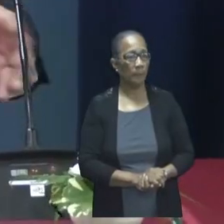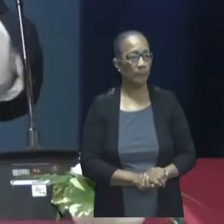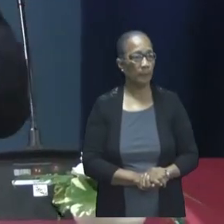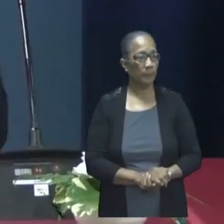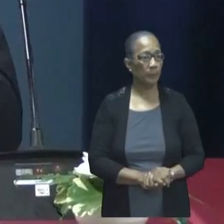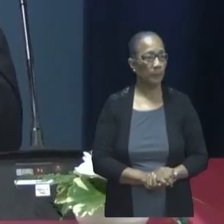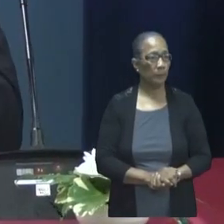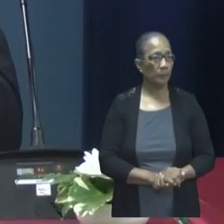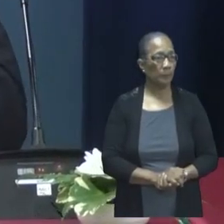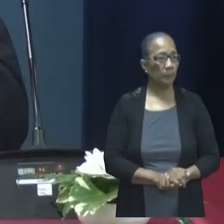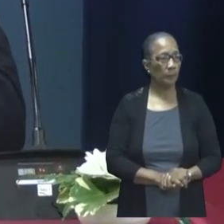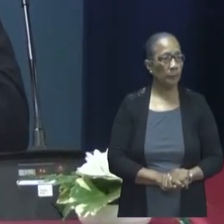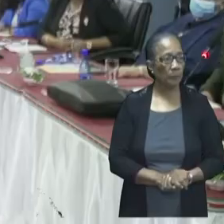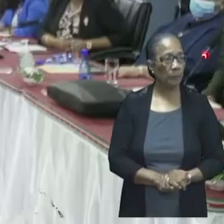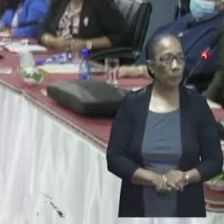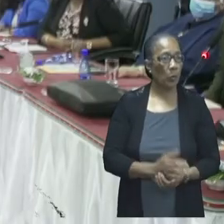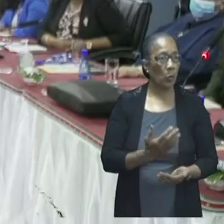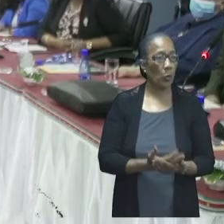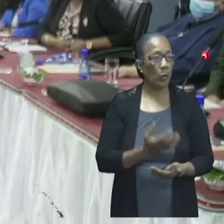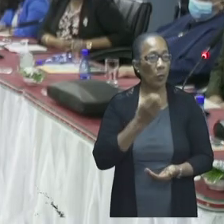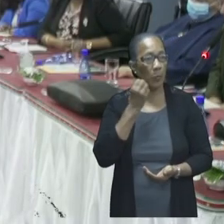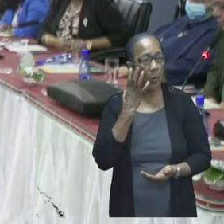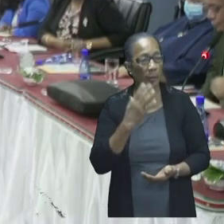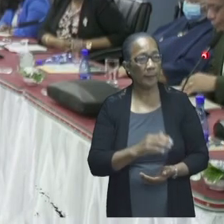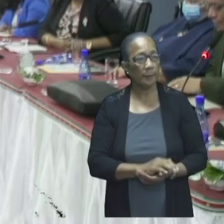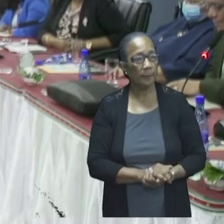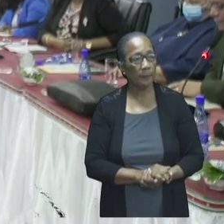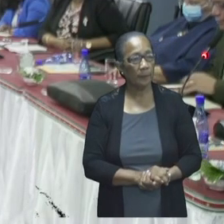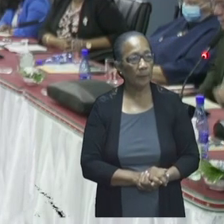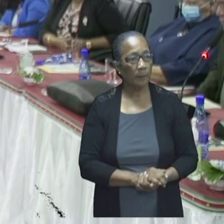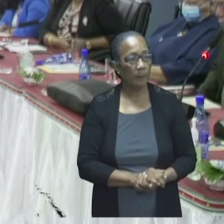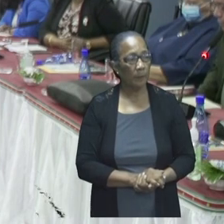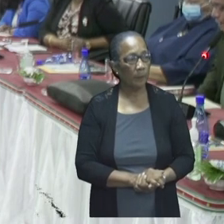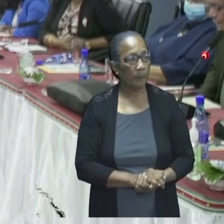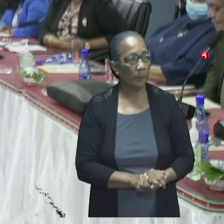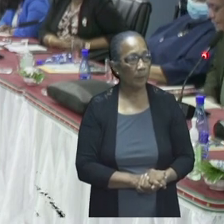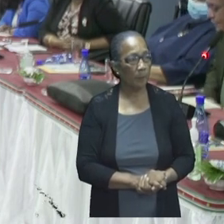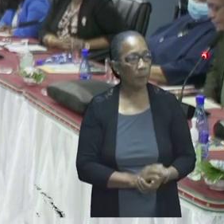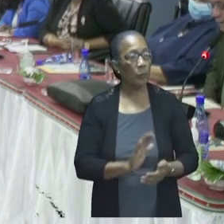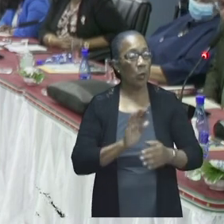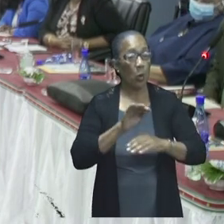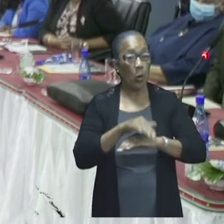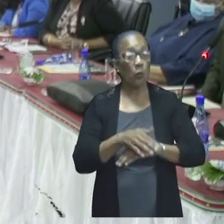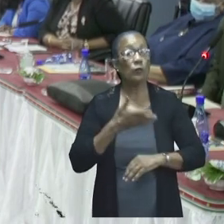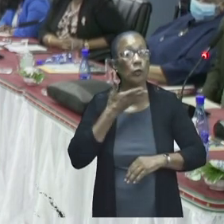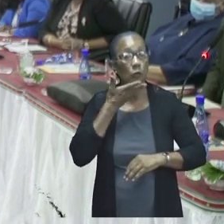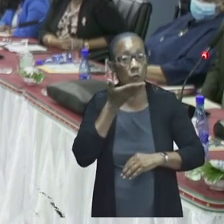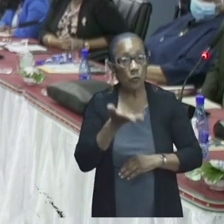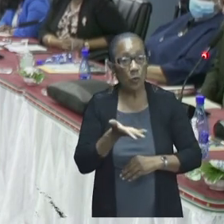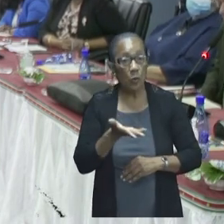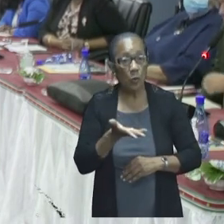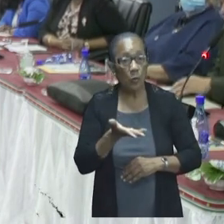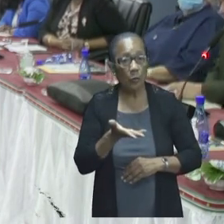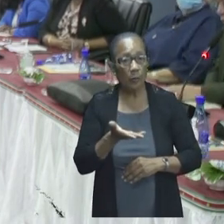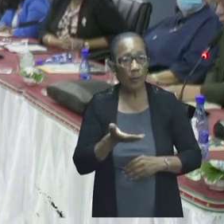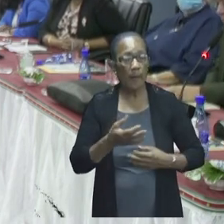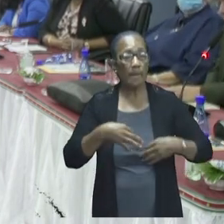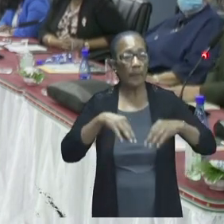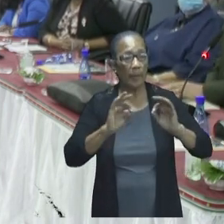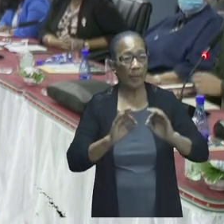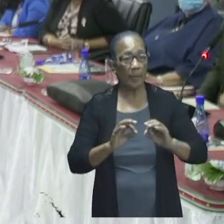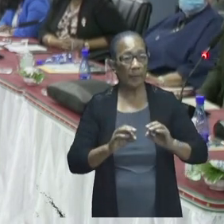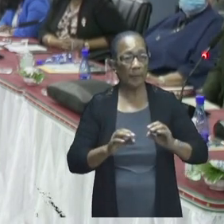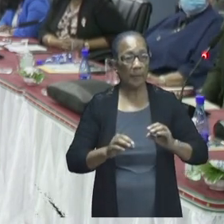oké goede mogen nog net lange voor wat betreft je uit jeugdbeleid dit er van zeggen het nationaal jeugd